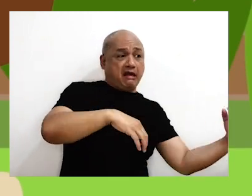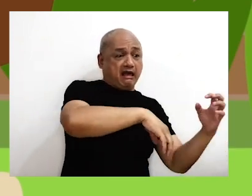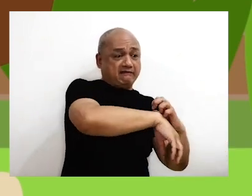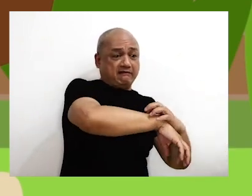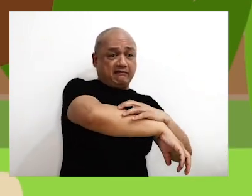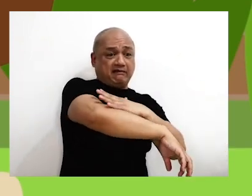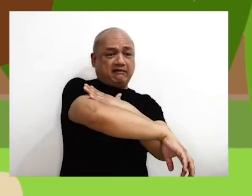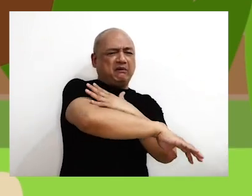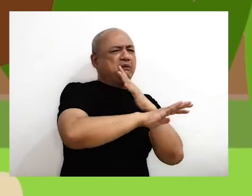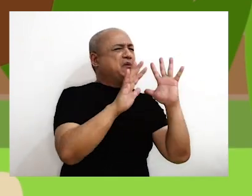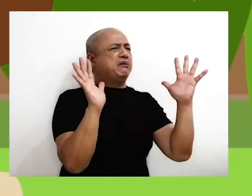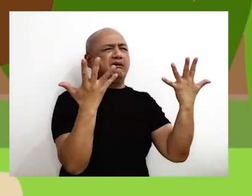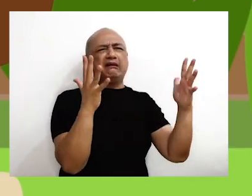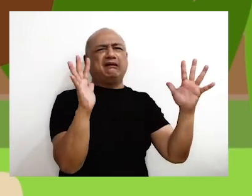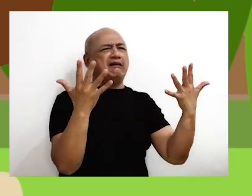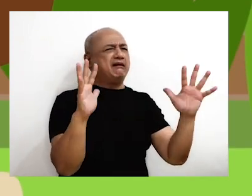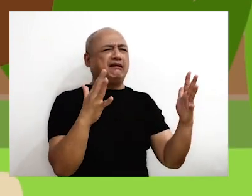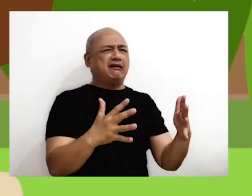Ganun pala yun.